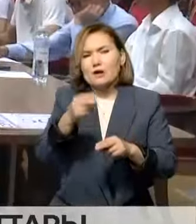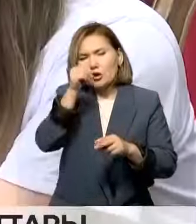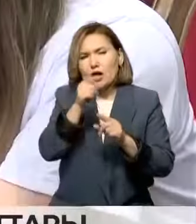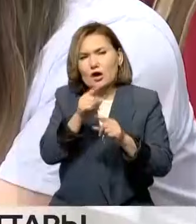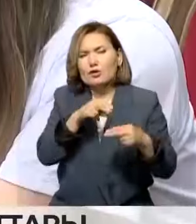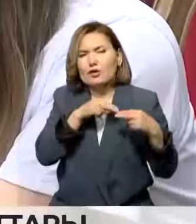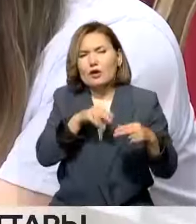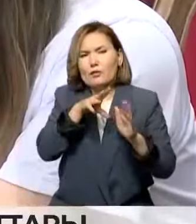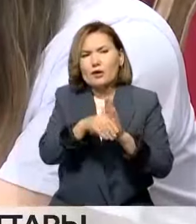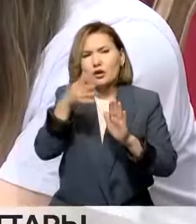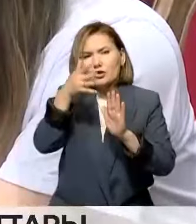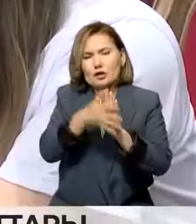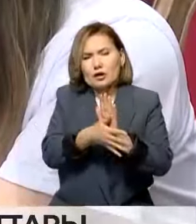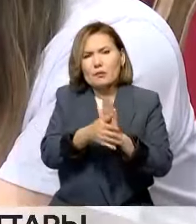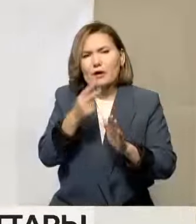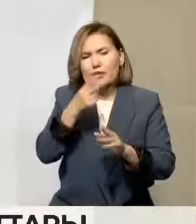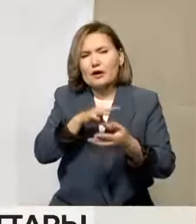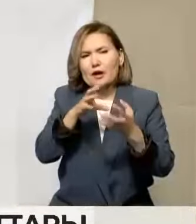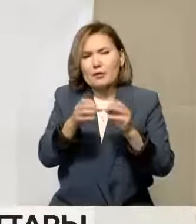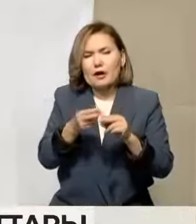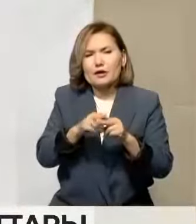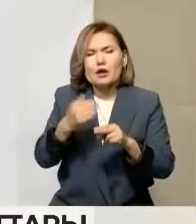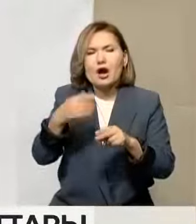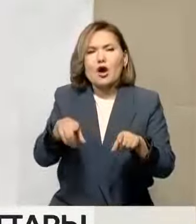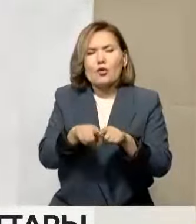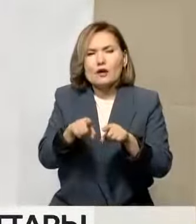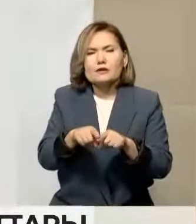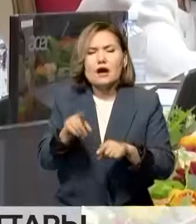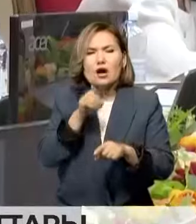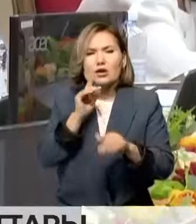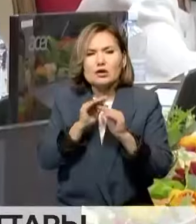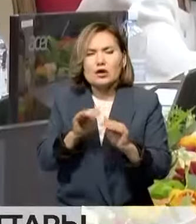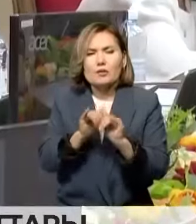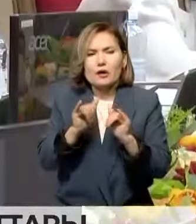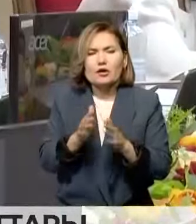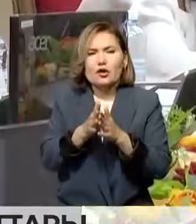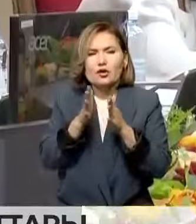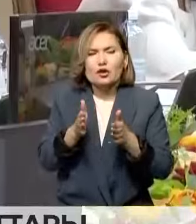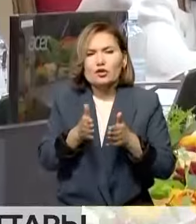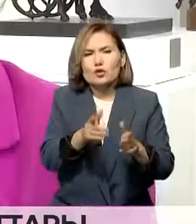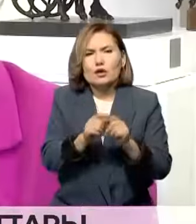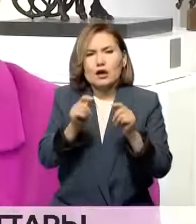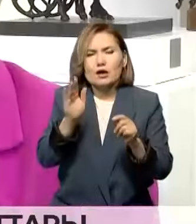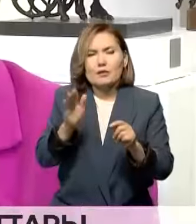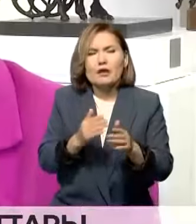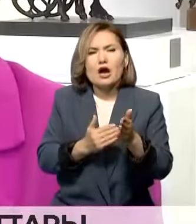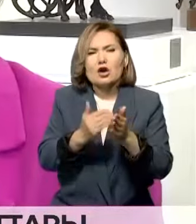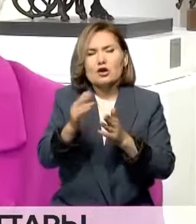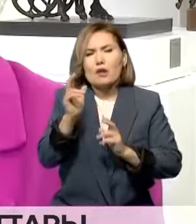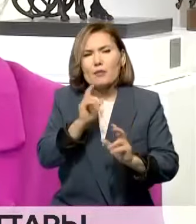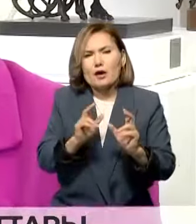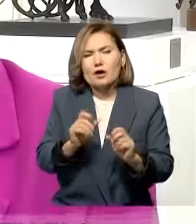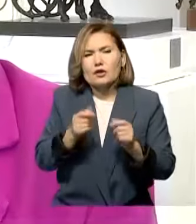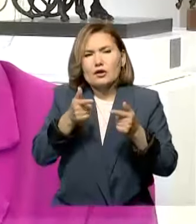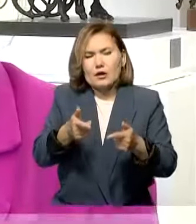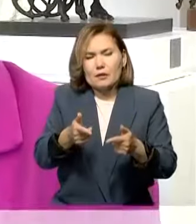жұмыс істеп, зерттеулер жасаған. Ел үміті корпоративтік қоры осылайша ел жастарының дамуына жол ашпақ. Жоғарғы оқу орнына түссе,